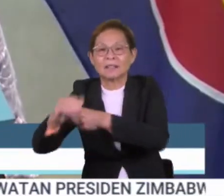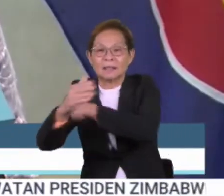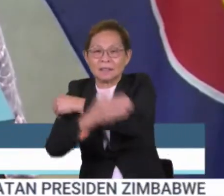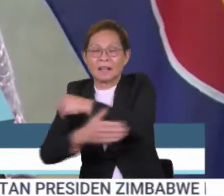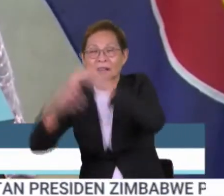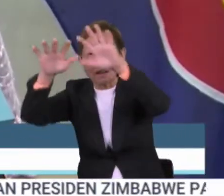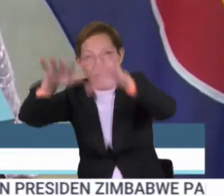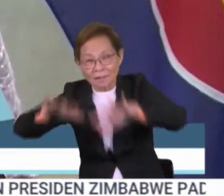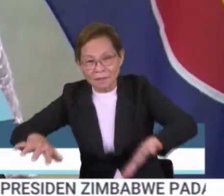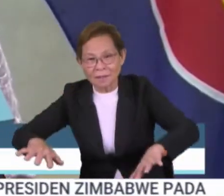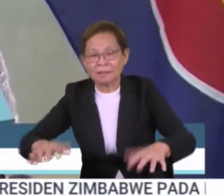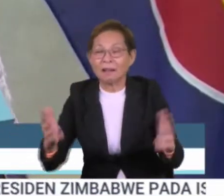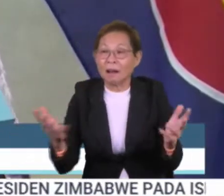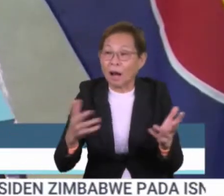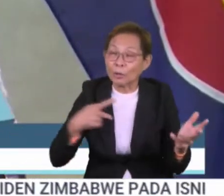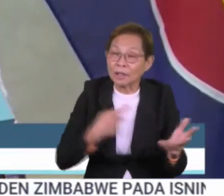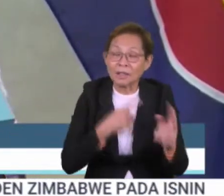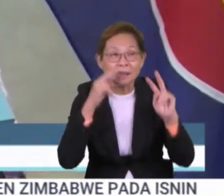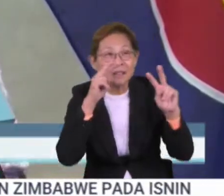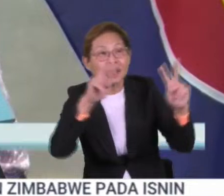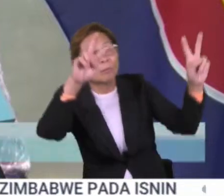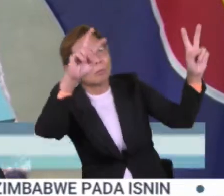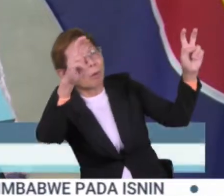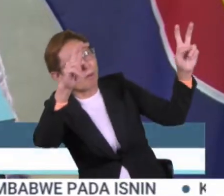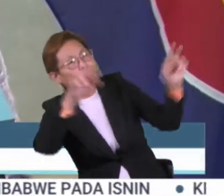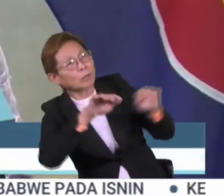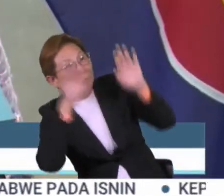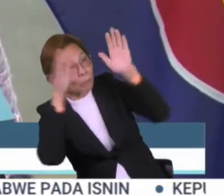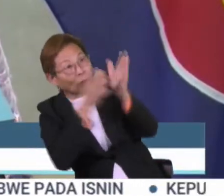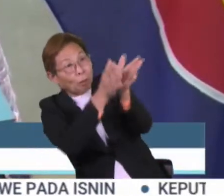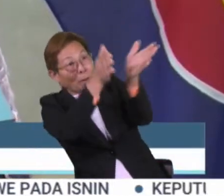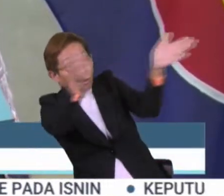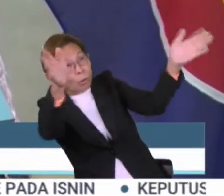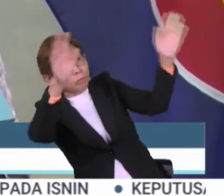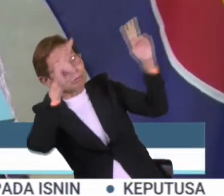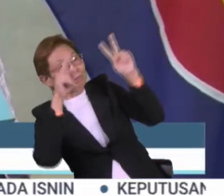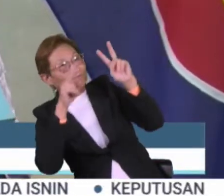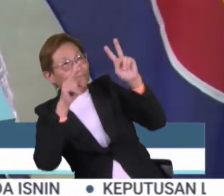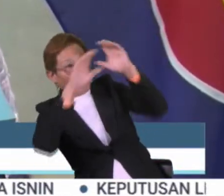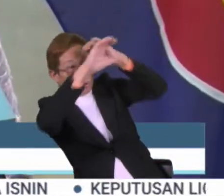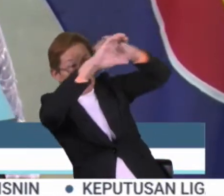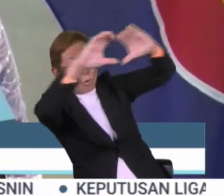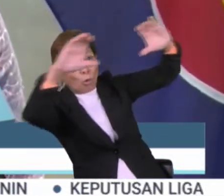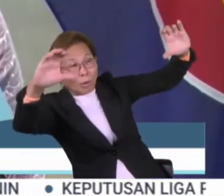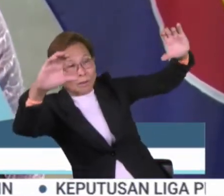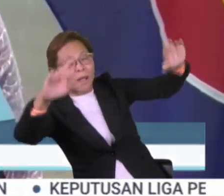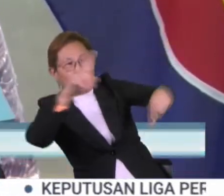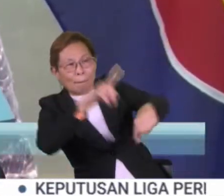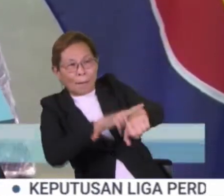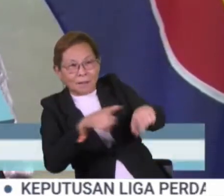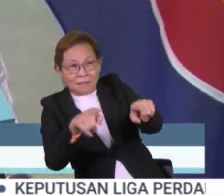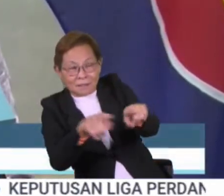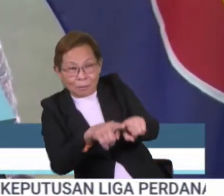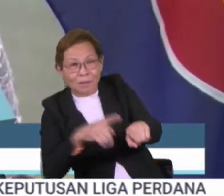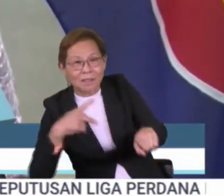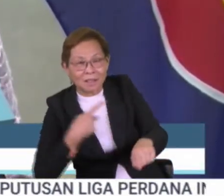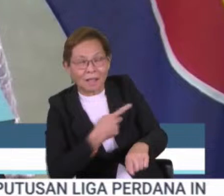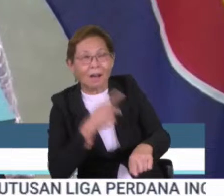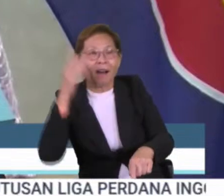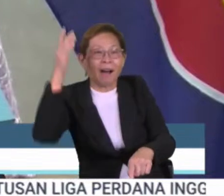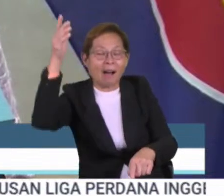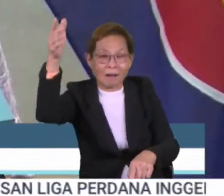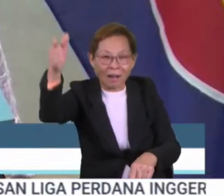Bagaimana kita melihat dalam konteks yang lebih luas dan dalam masa yang sama akan